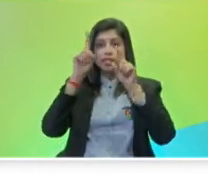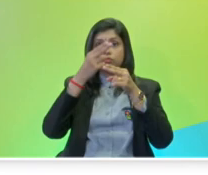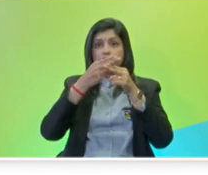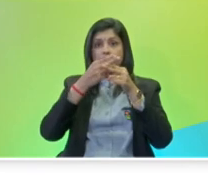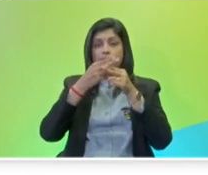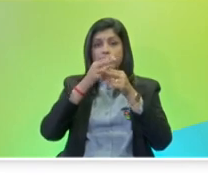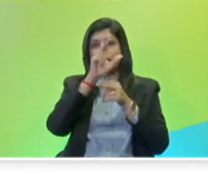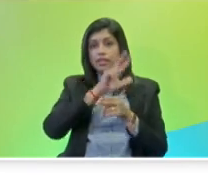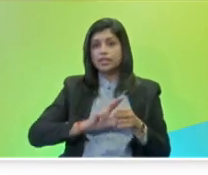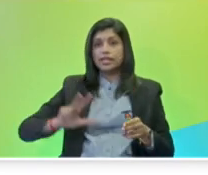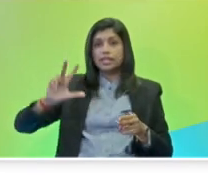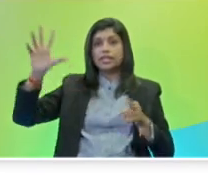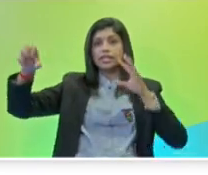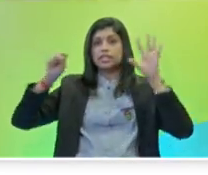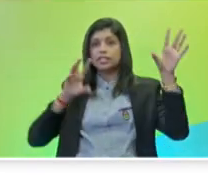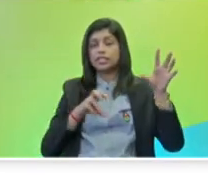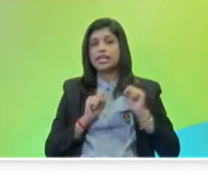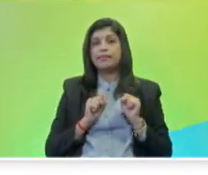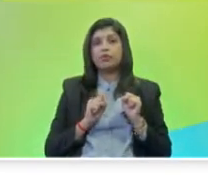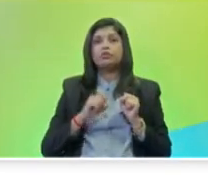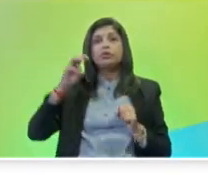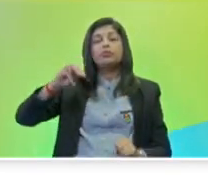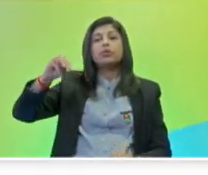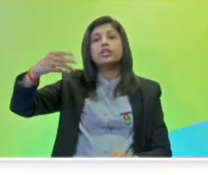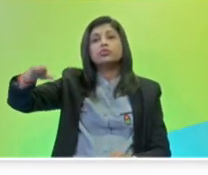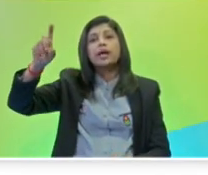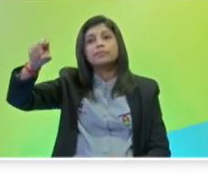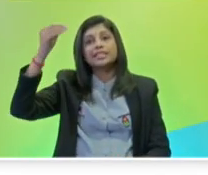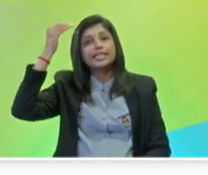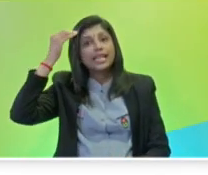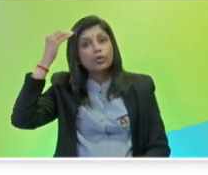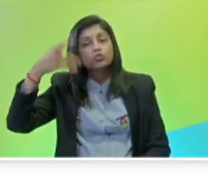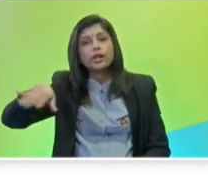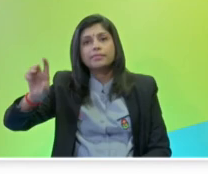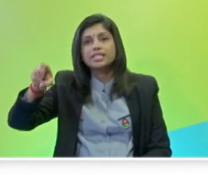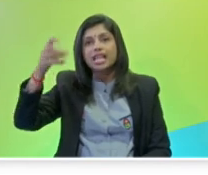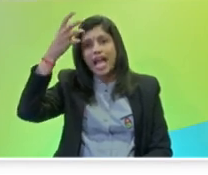arah mata angin yang betul jadi bila saya katakan selatan